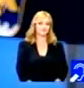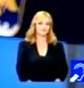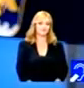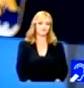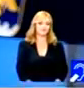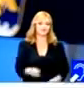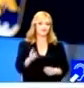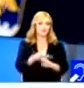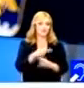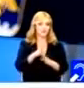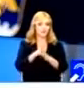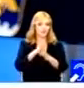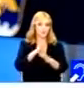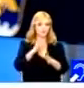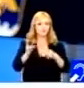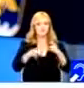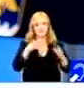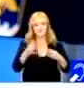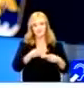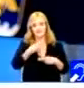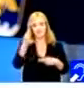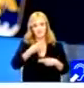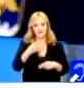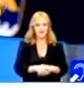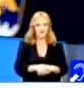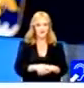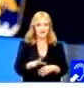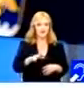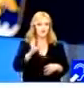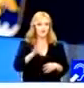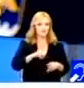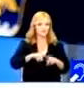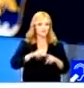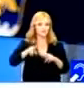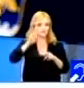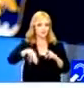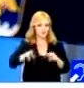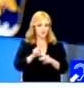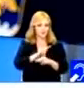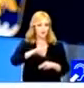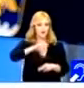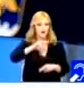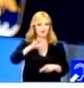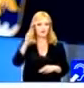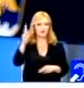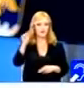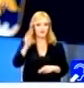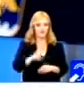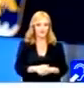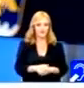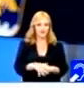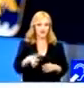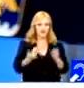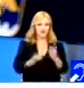Fără cozi și nervi la vamă, în 3 luni, punctul comun de trecere a frontierei Palanca va fi dat în exploatare. Noul post vamal este construit de